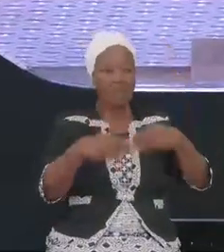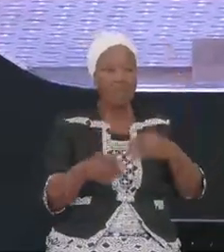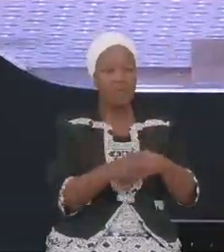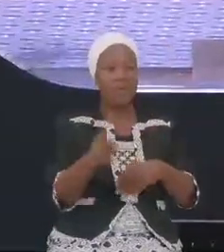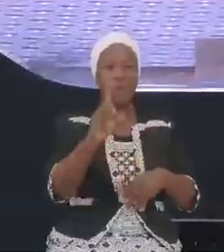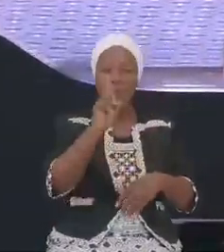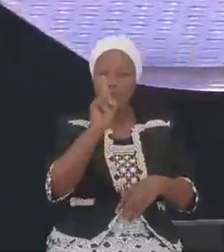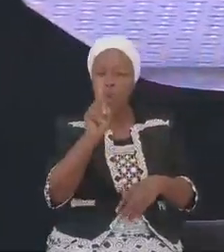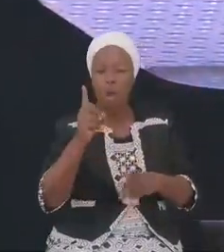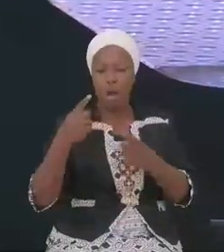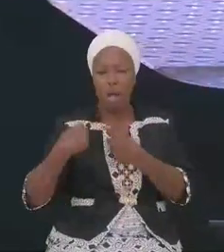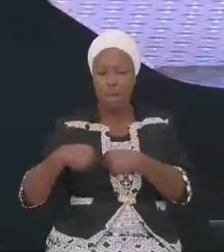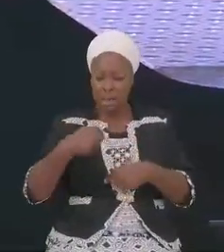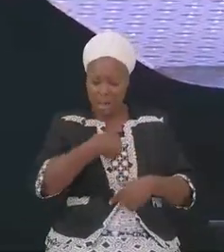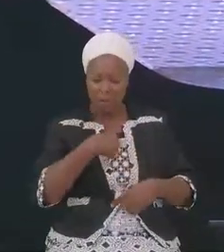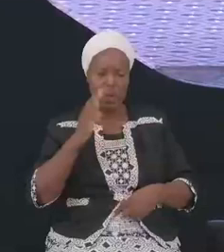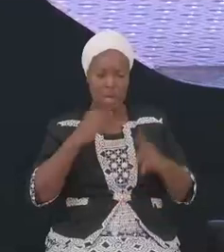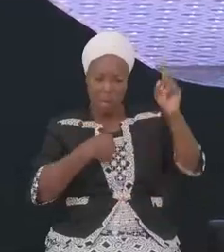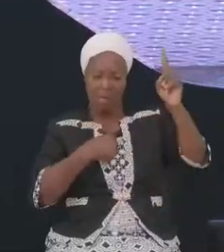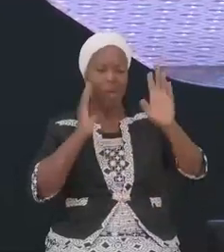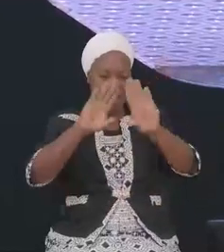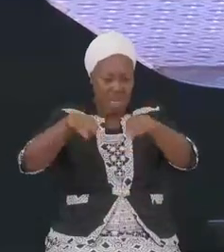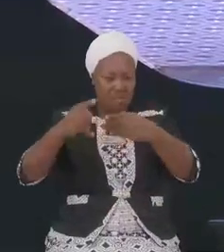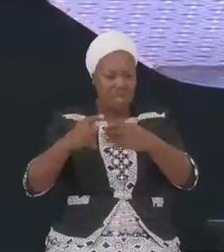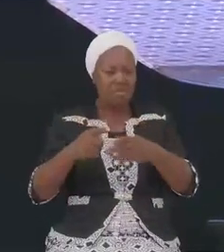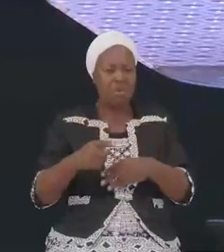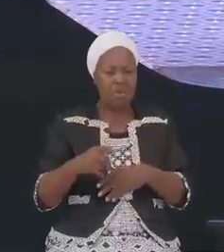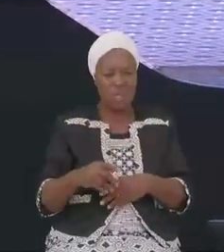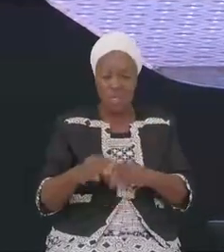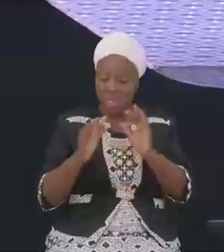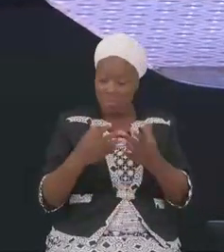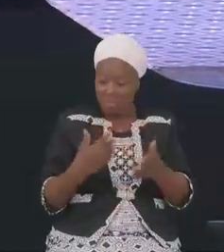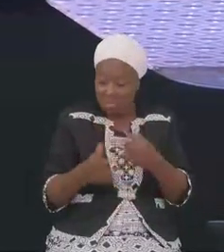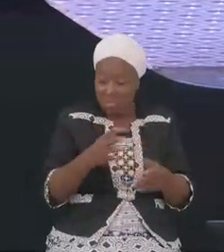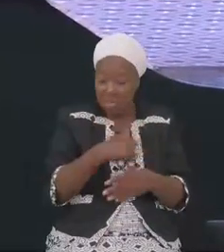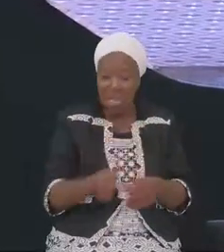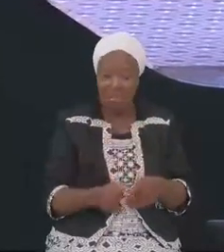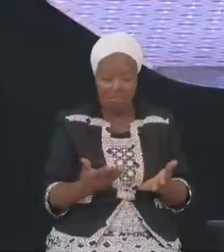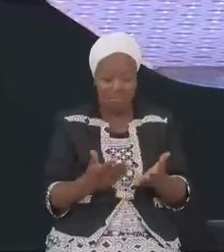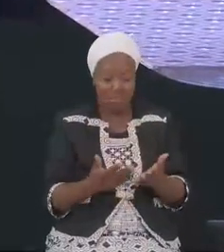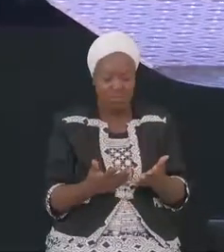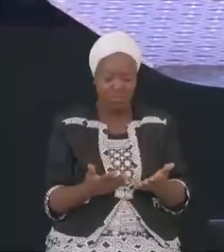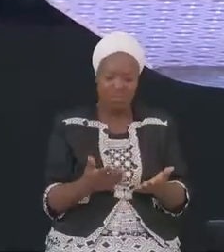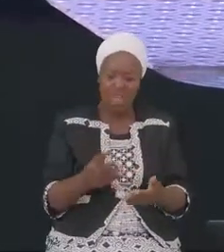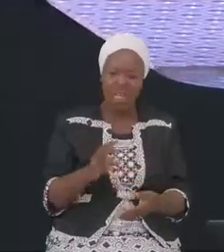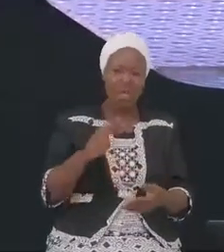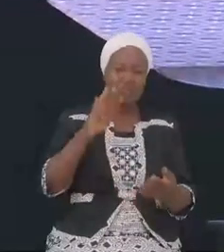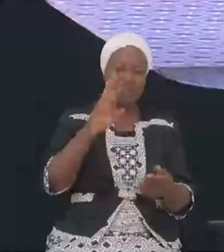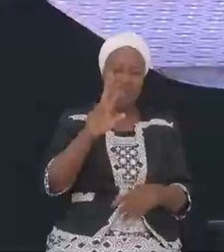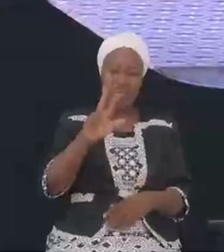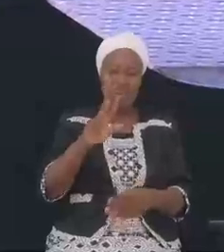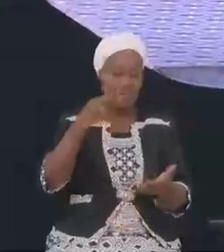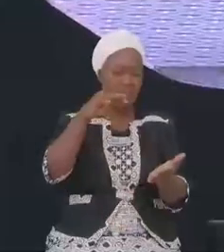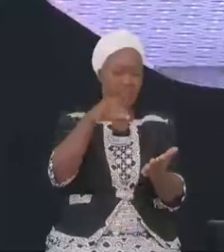un même cœur. Même s'ils sont en milliers, s'ils sont 3 millions, 10 millions, 100